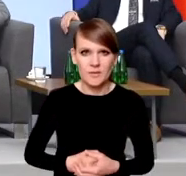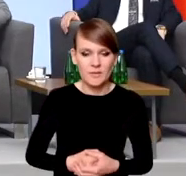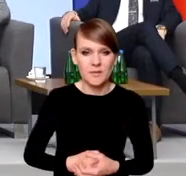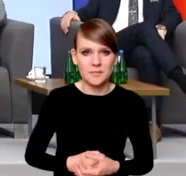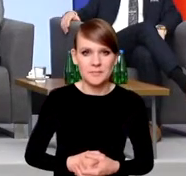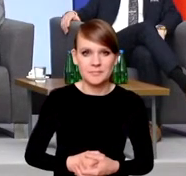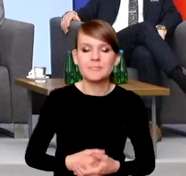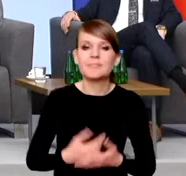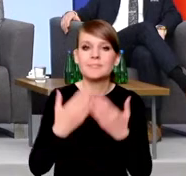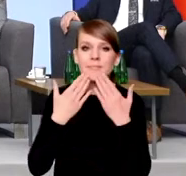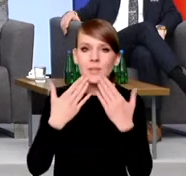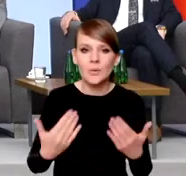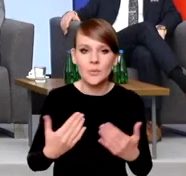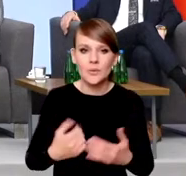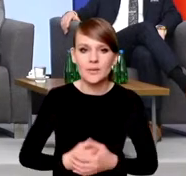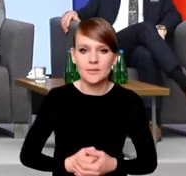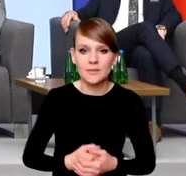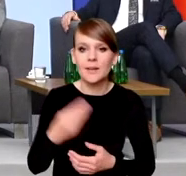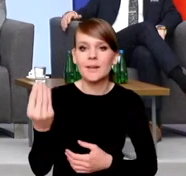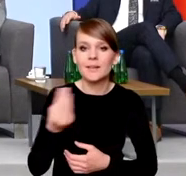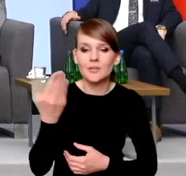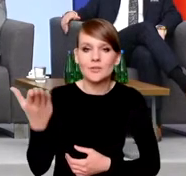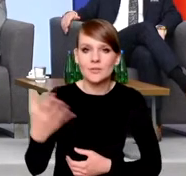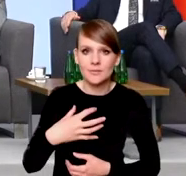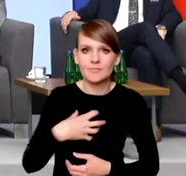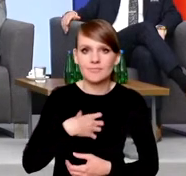Dziękuję bardzo. Pan rektor jeszcze.